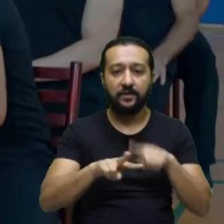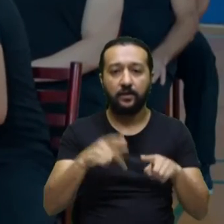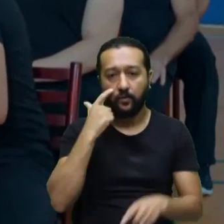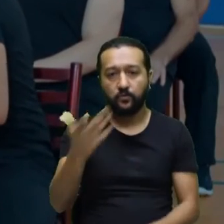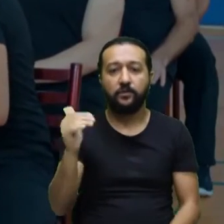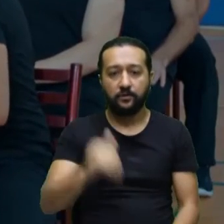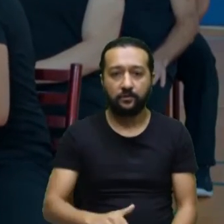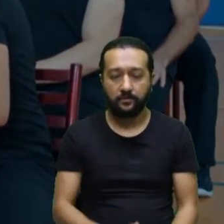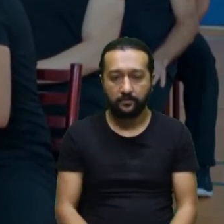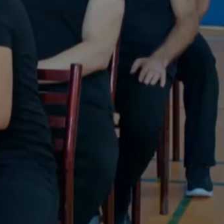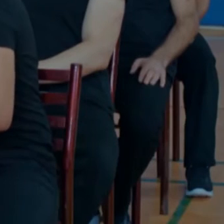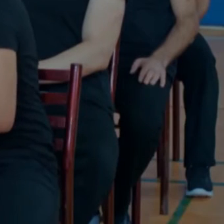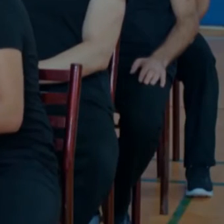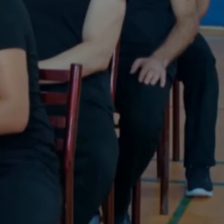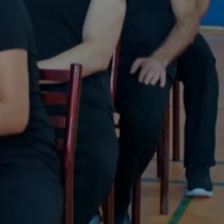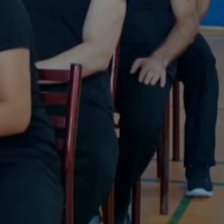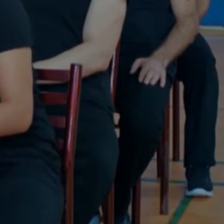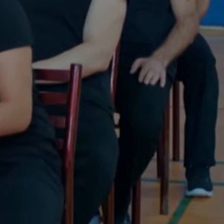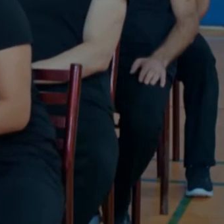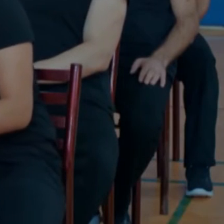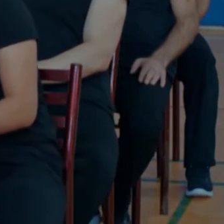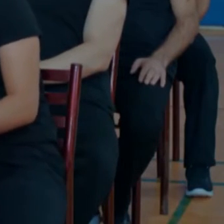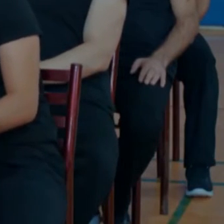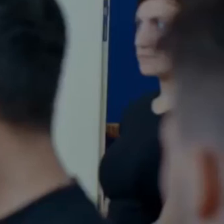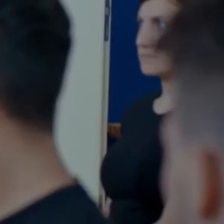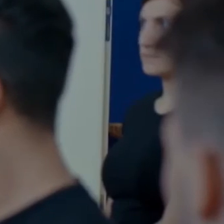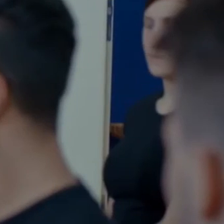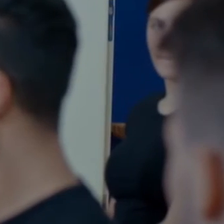geldiniz. Suriye'den gelenler merakla dönüp baktılar.